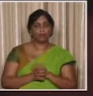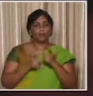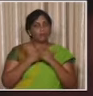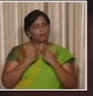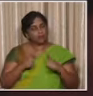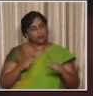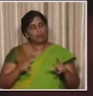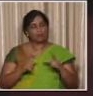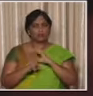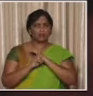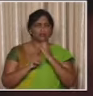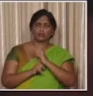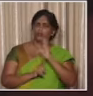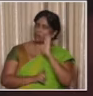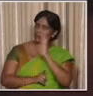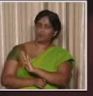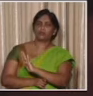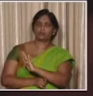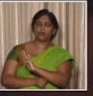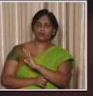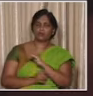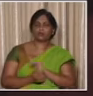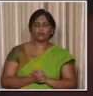භාෂාවන් මේ සංස්කෘතියට අයිති